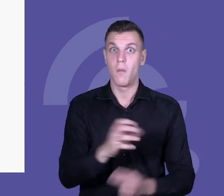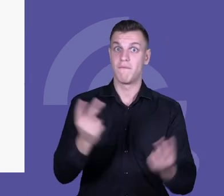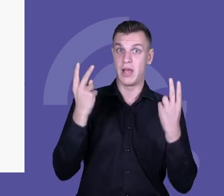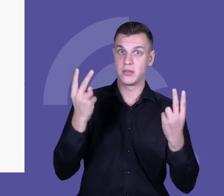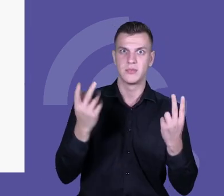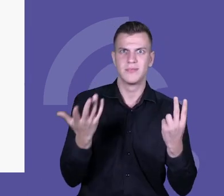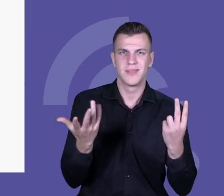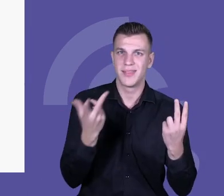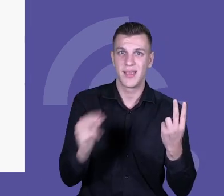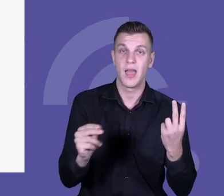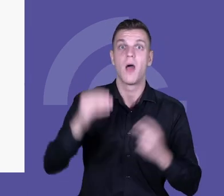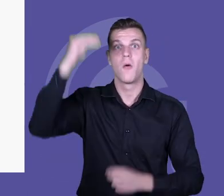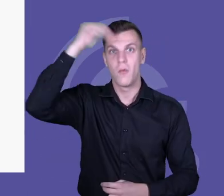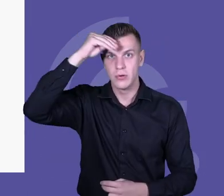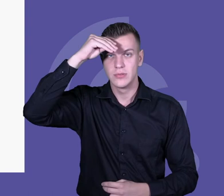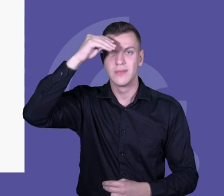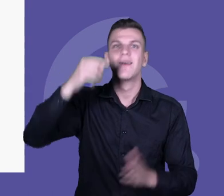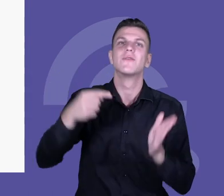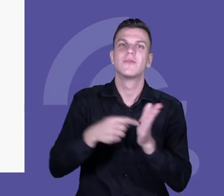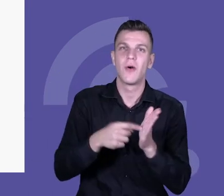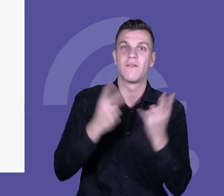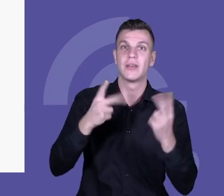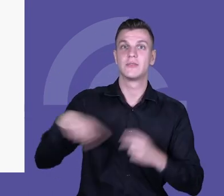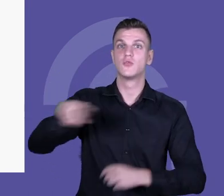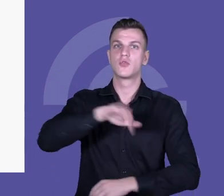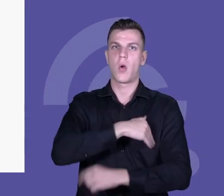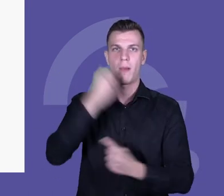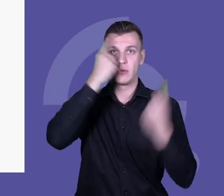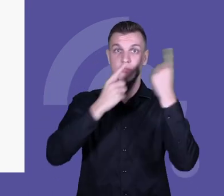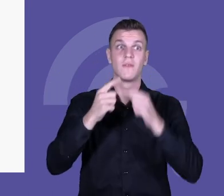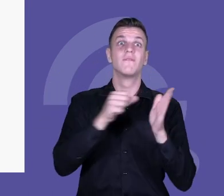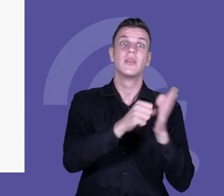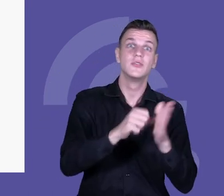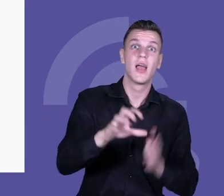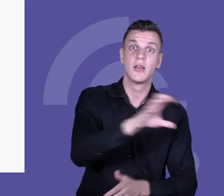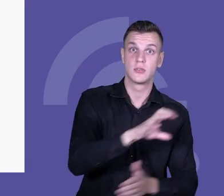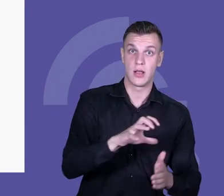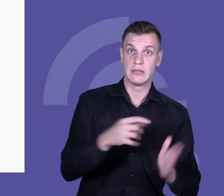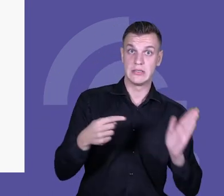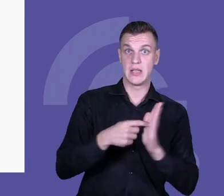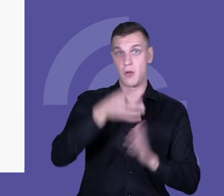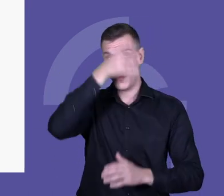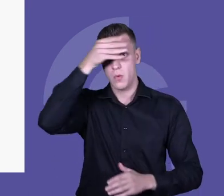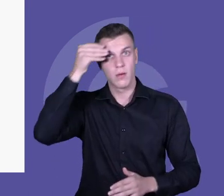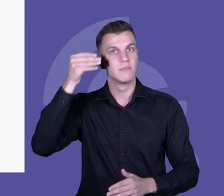materiałem do egzaminu zewnętrznego. I bardzo ważny kawałek, zresztą się pojawiał też w polityce